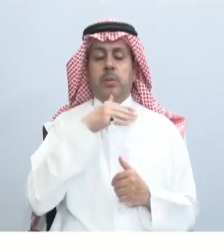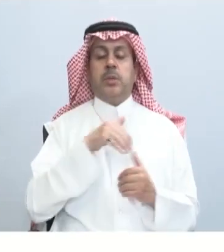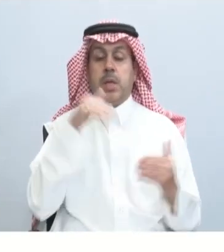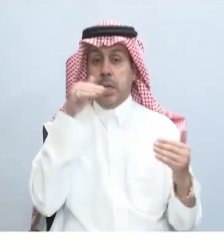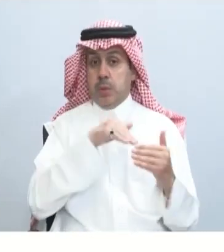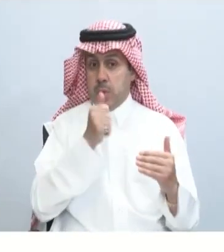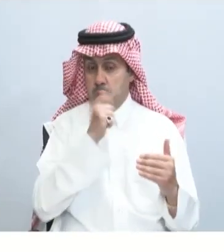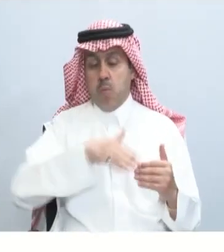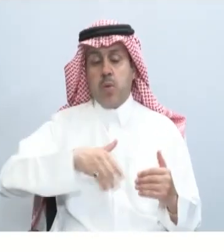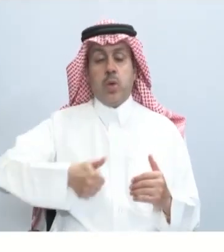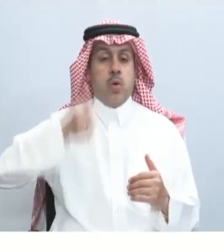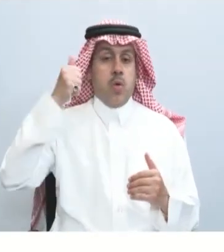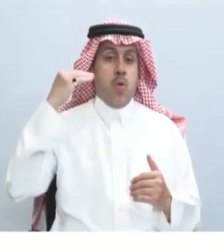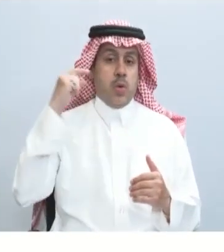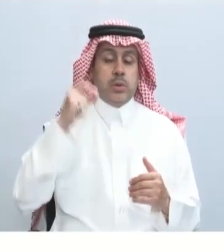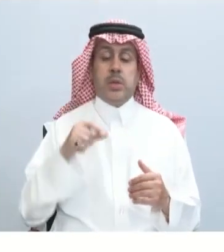اسبابها